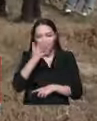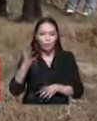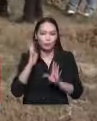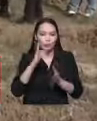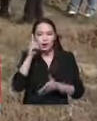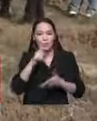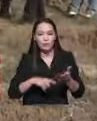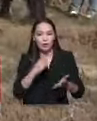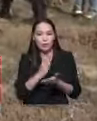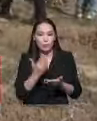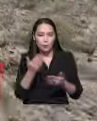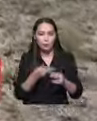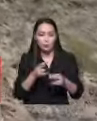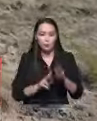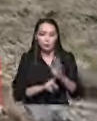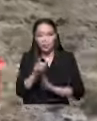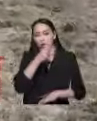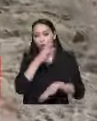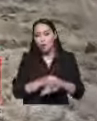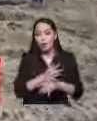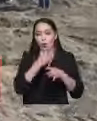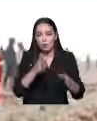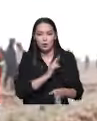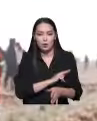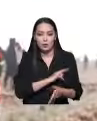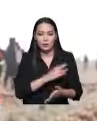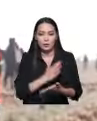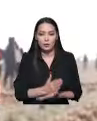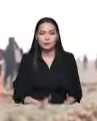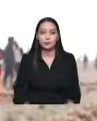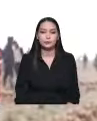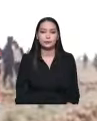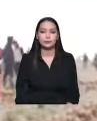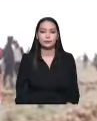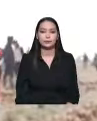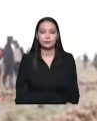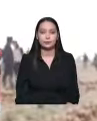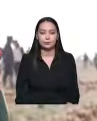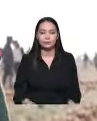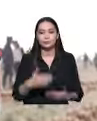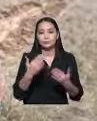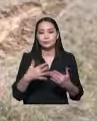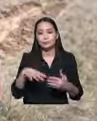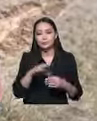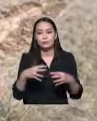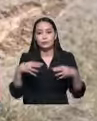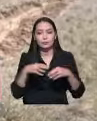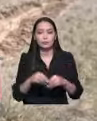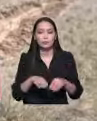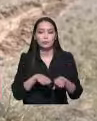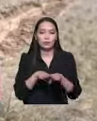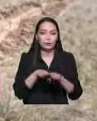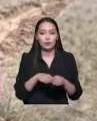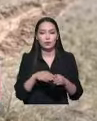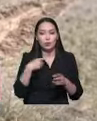Бұл мақтанатындай әрі жауапкершілігі зор жұмыс екенін жеткізді. СМК колледжінен келдік, осы акцияға қатысып жатырмыз. Осы акцияны